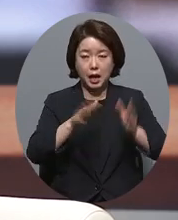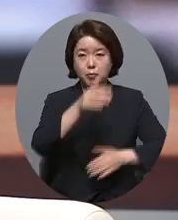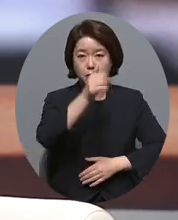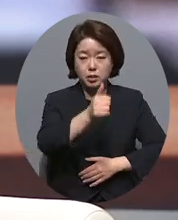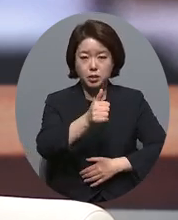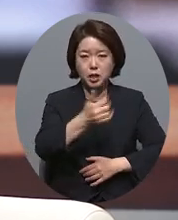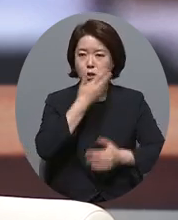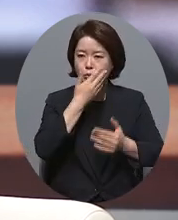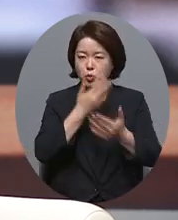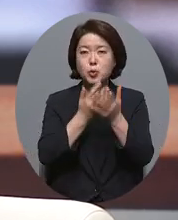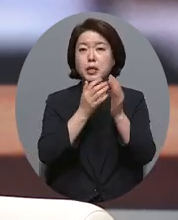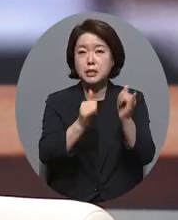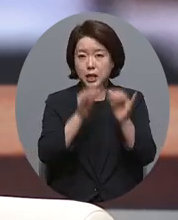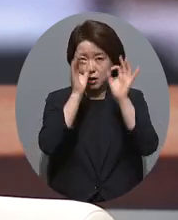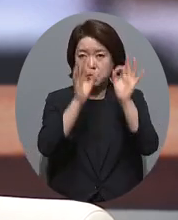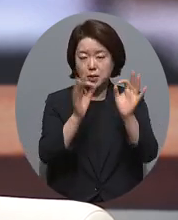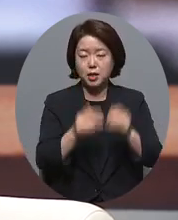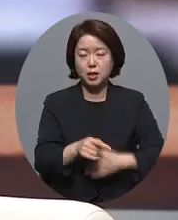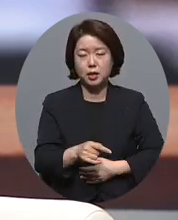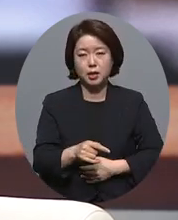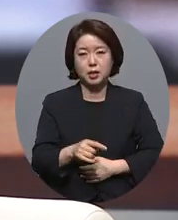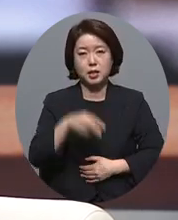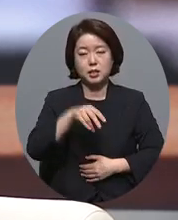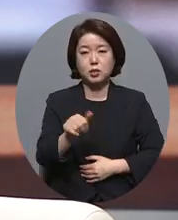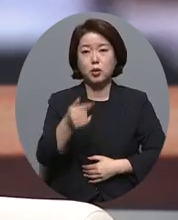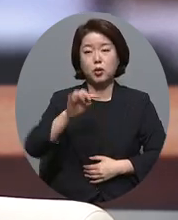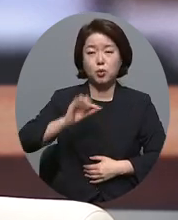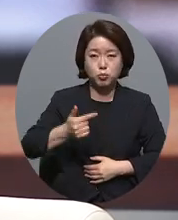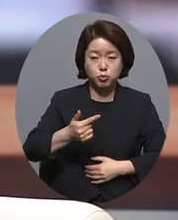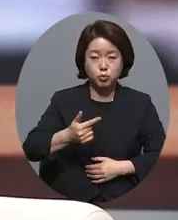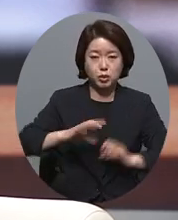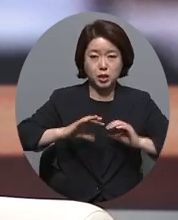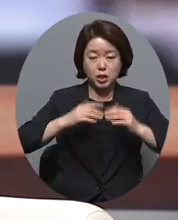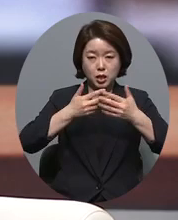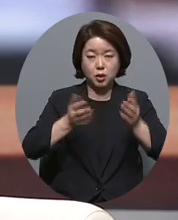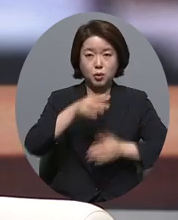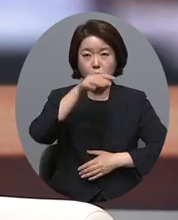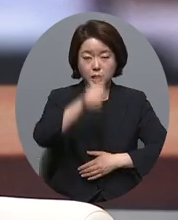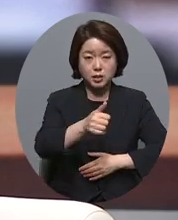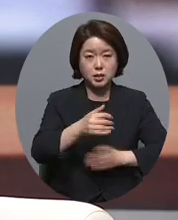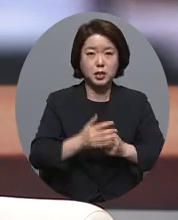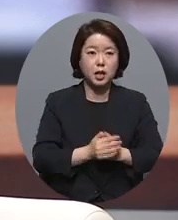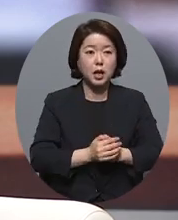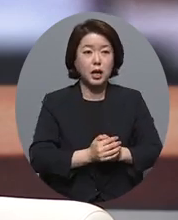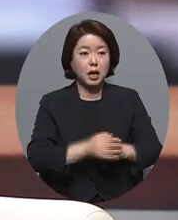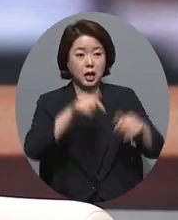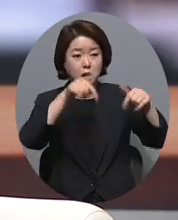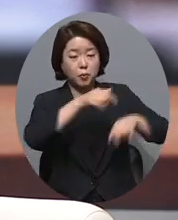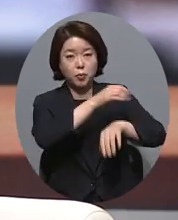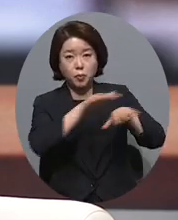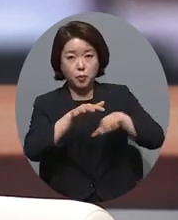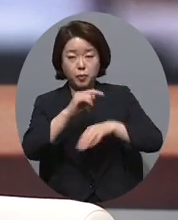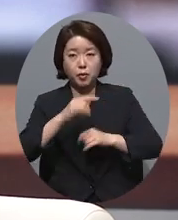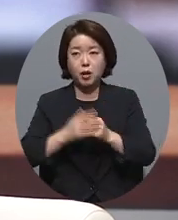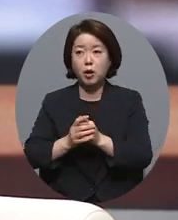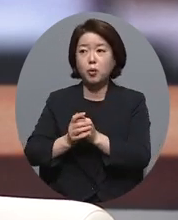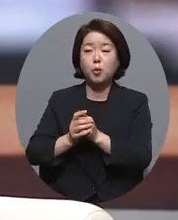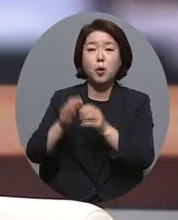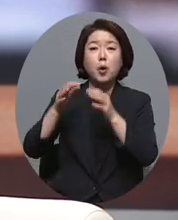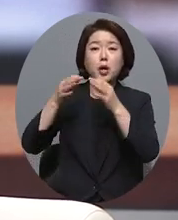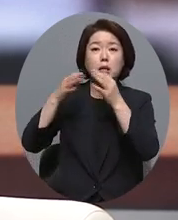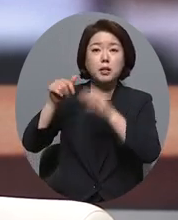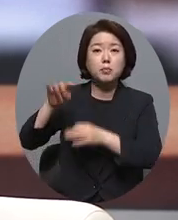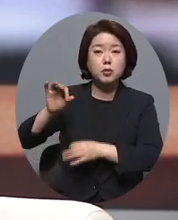보고 있는 것 같습니다 서은정 국가안보실장이 서해 피격 사건 발생 당시에 북한 김정은 위원장 입장을 대독하기도